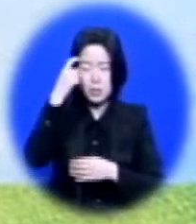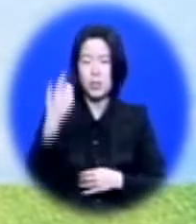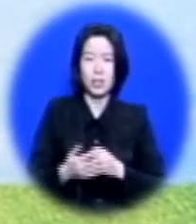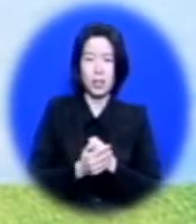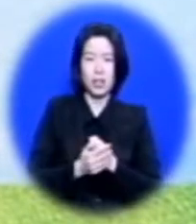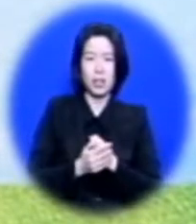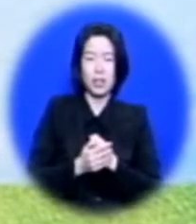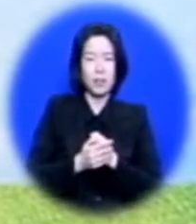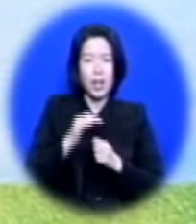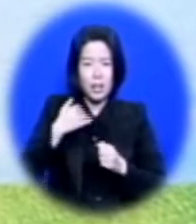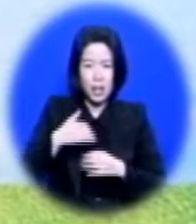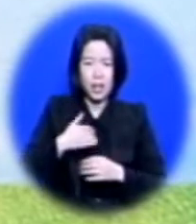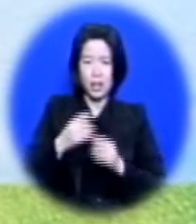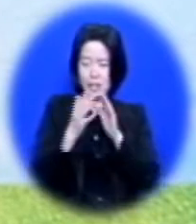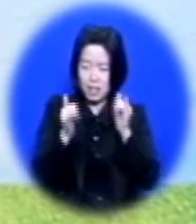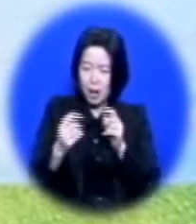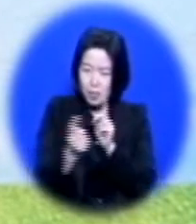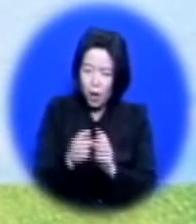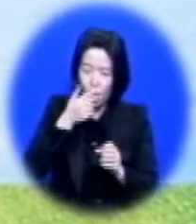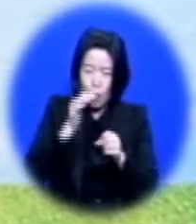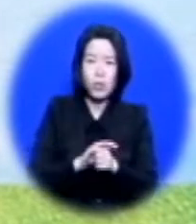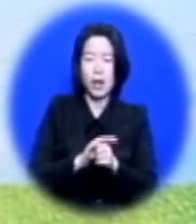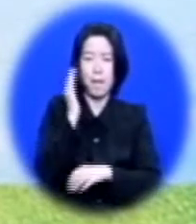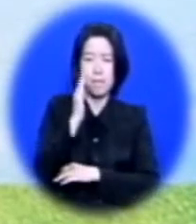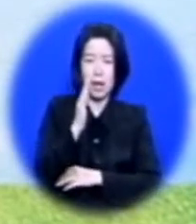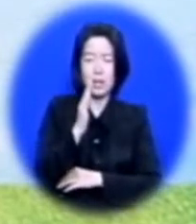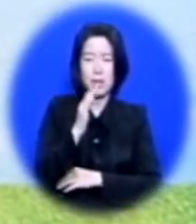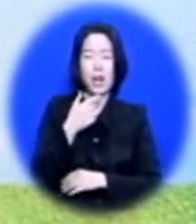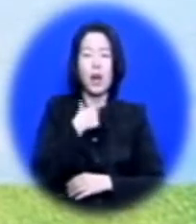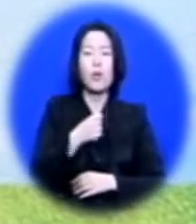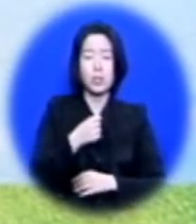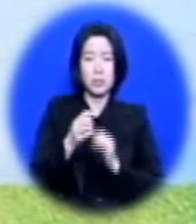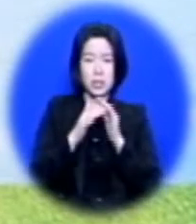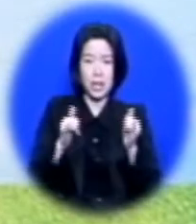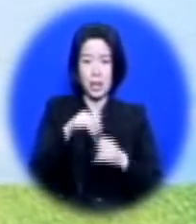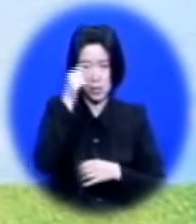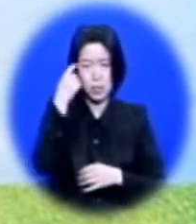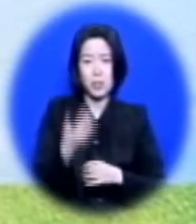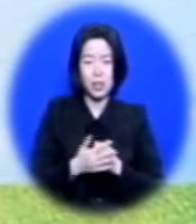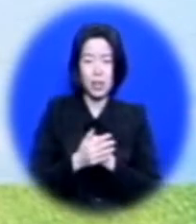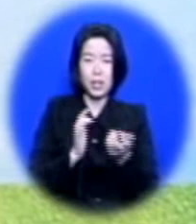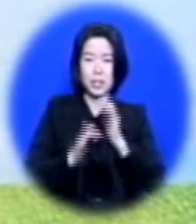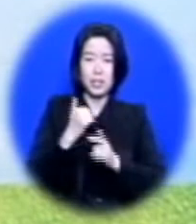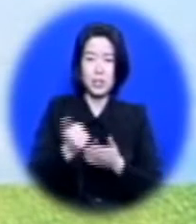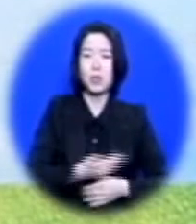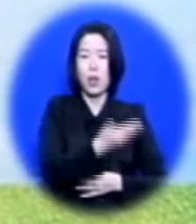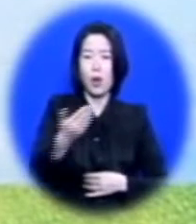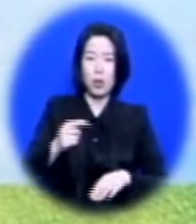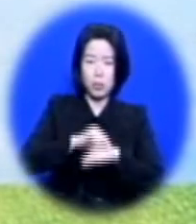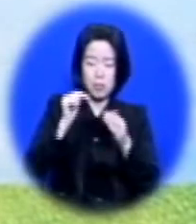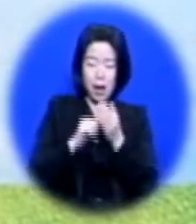사람 만나면 그 전에 억울한 이야기만 하고 싶고 이런 처지에 있는 분이 계십니다 예수님은 여러분 마음에